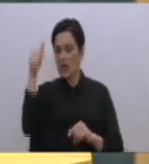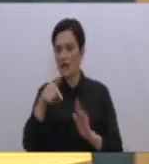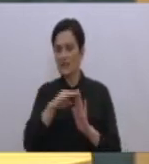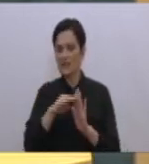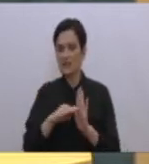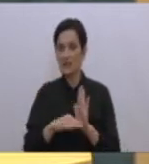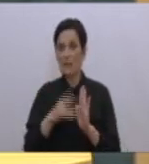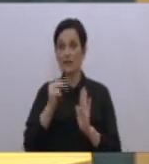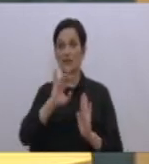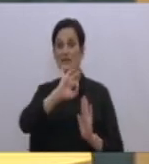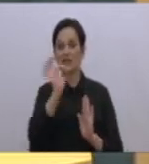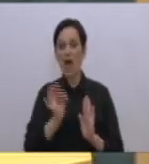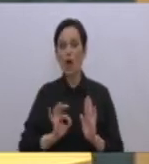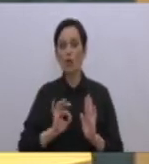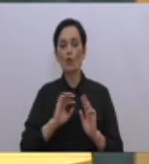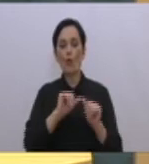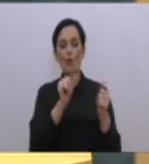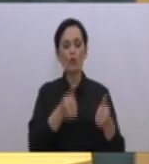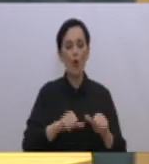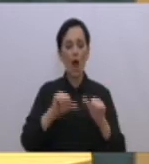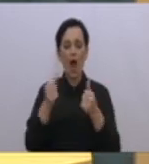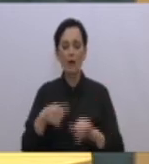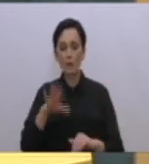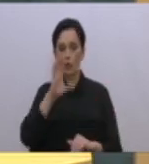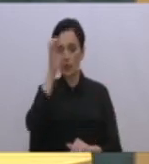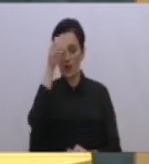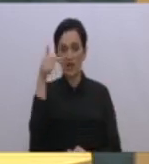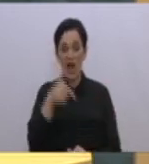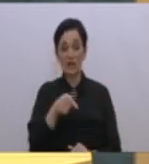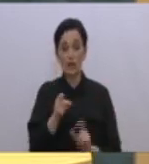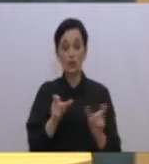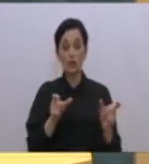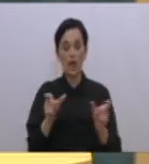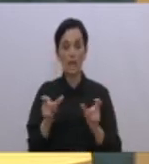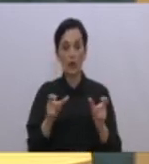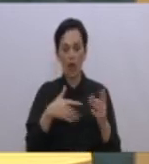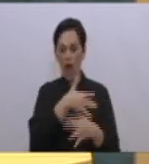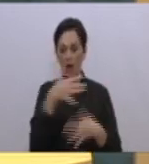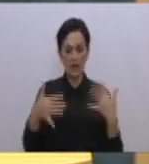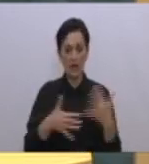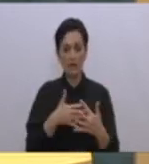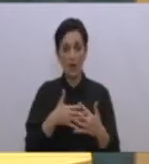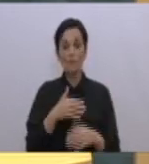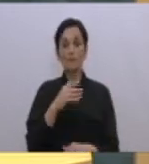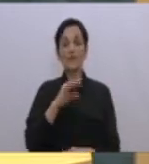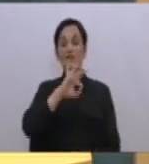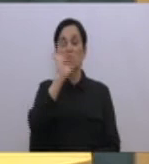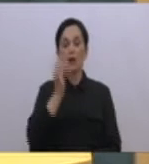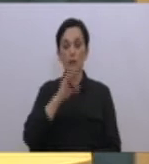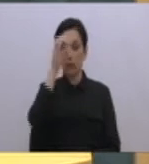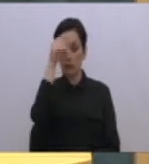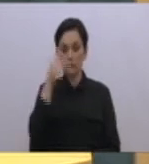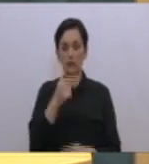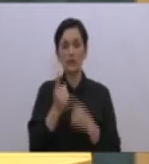kholo sakhelonebo formaluri da araformaluri ganatlebis komponenteps shoris moxta aghreva. Sakhelonebo ganatlebis